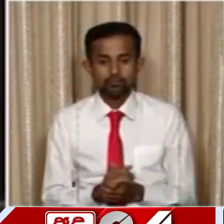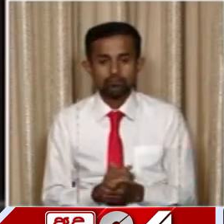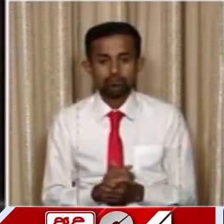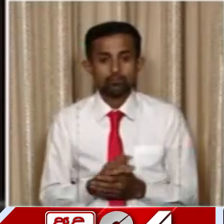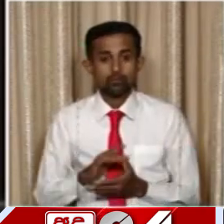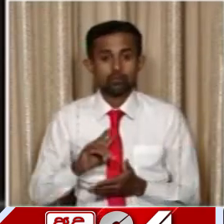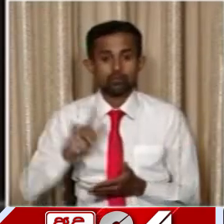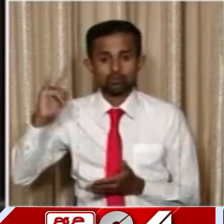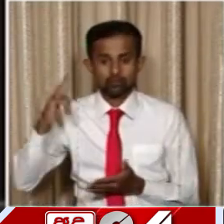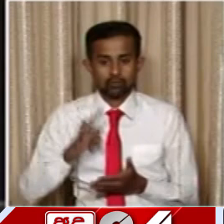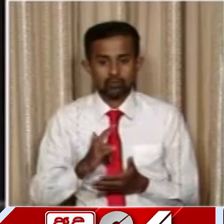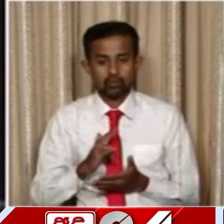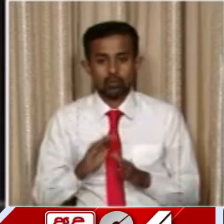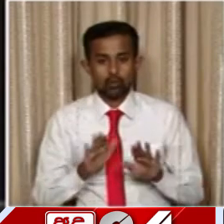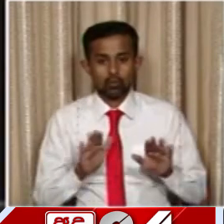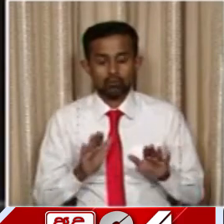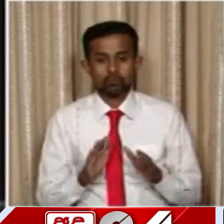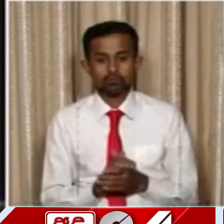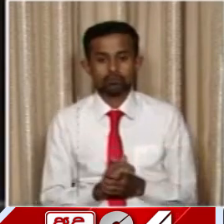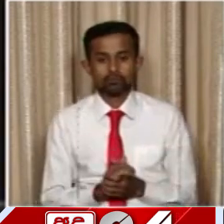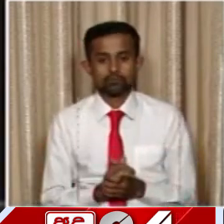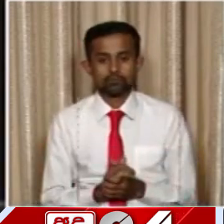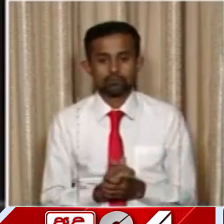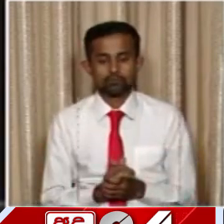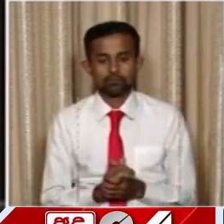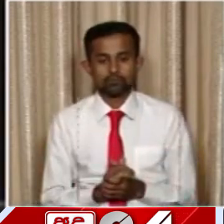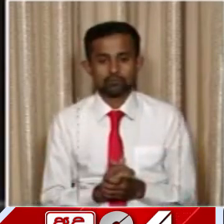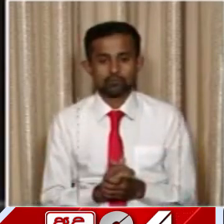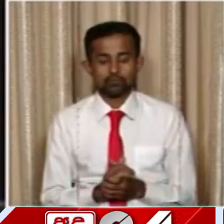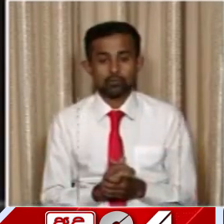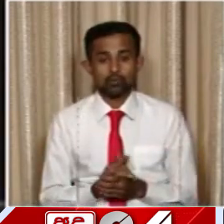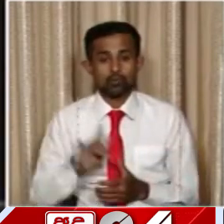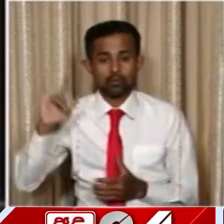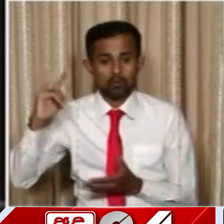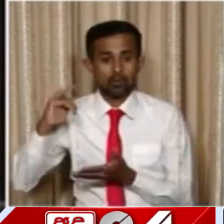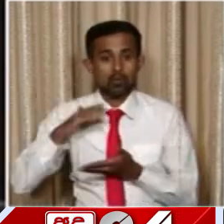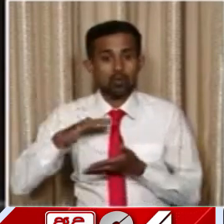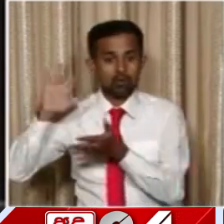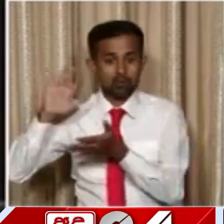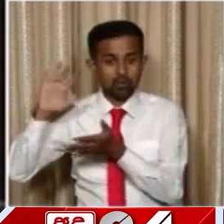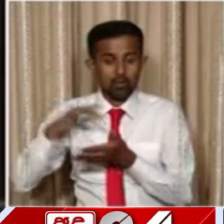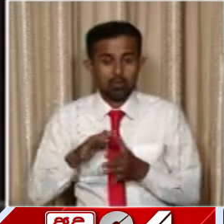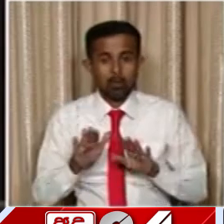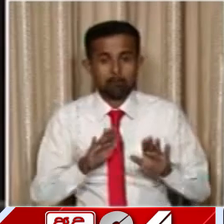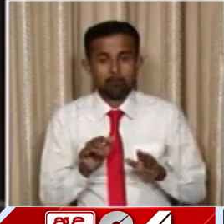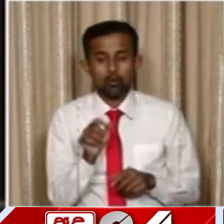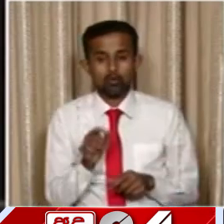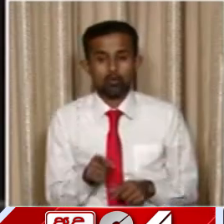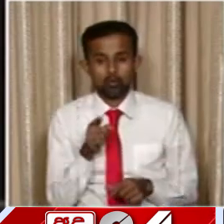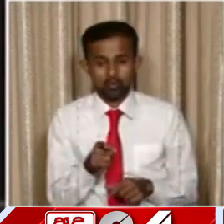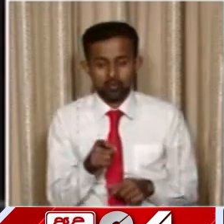ඉම්පෝර්ට් ඇන්ඩ් එක්ස්පෝර්ට් කන්ට්‍රෝලර් හැස් ද කැන් ගිව් ද අප්‍රූවල් ආෆ්ටර් කන්සිඩරින් ද මෙරිට් ඔෆ් ද රෙස්පෙක්ටිව්